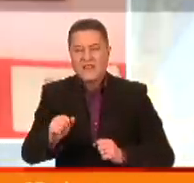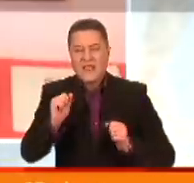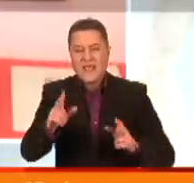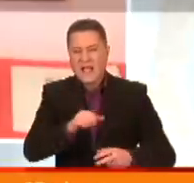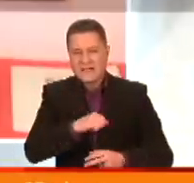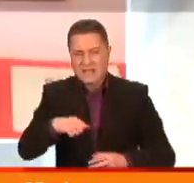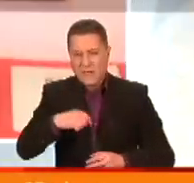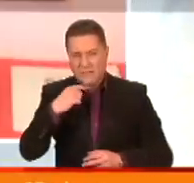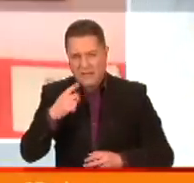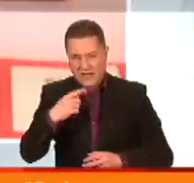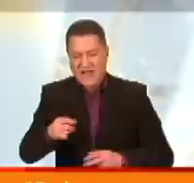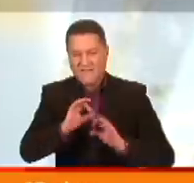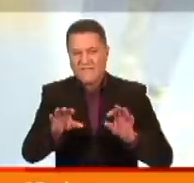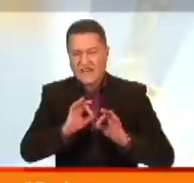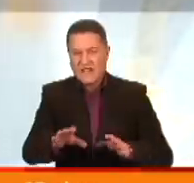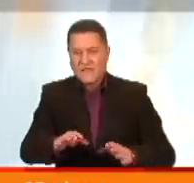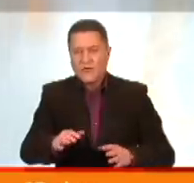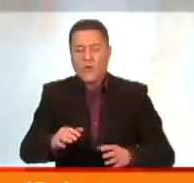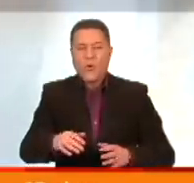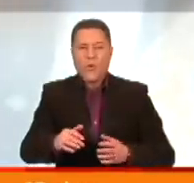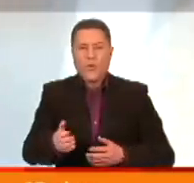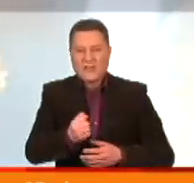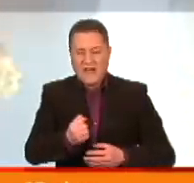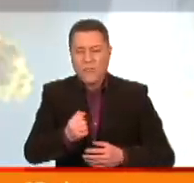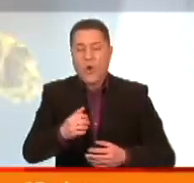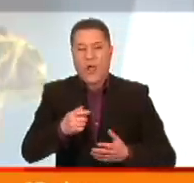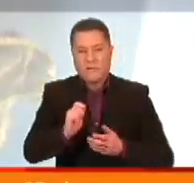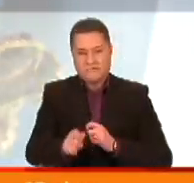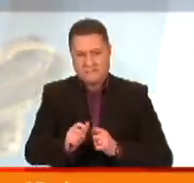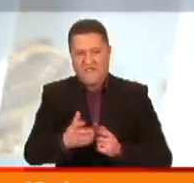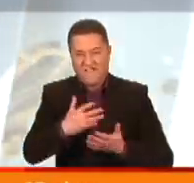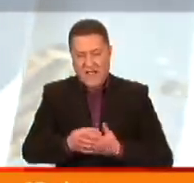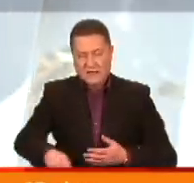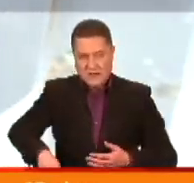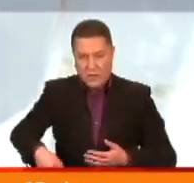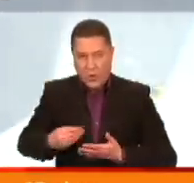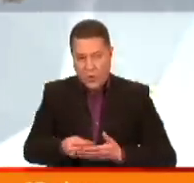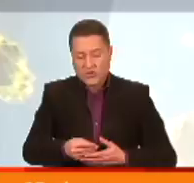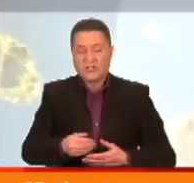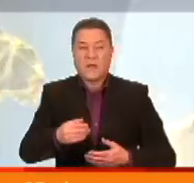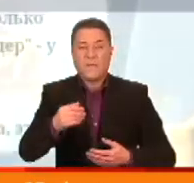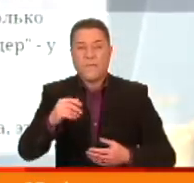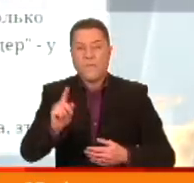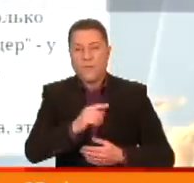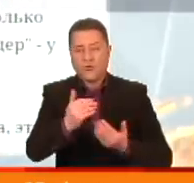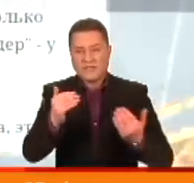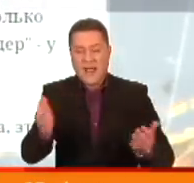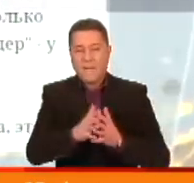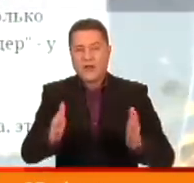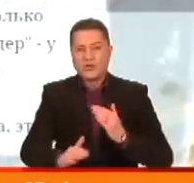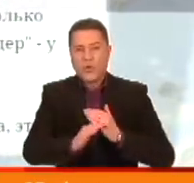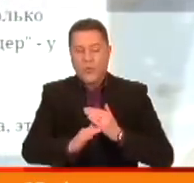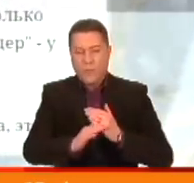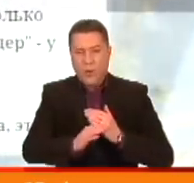інтерв'ю російським виданням, утримує музей власним коштом. Щоправда, допомагають і благодійники з Росії. Большую помощь